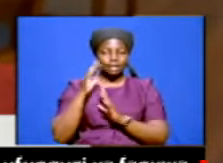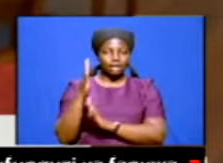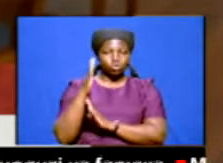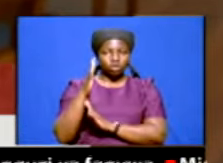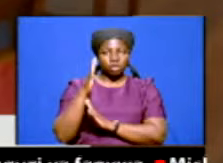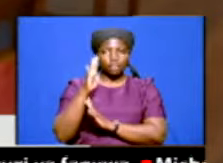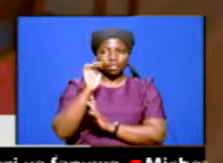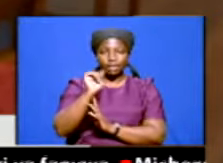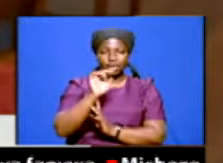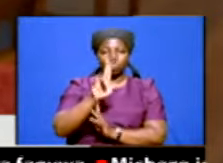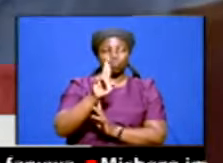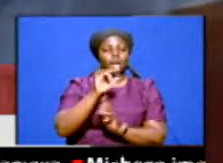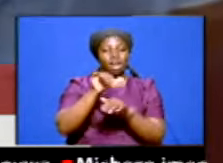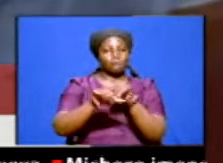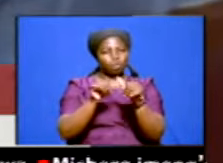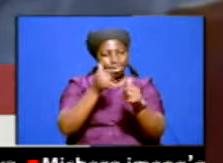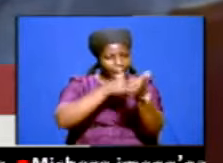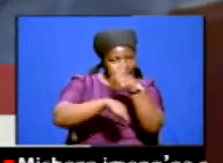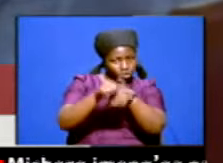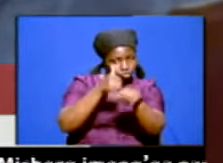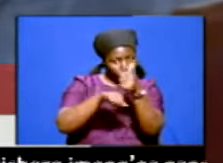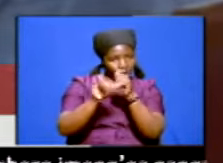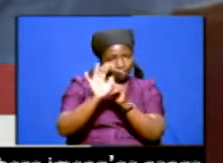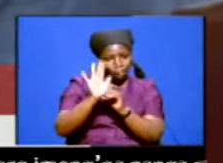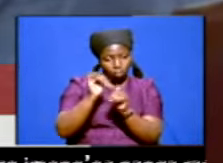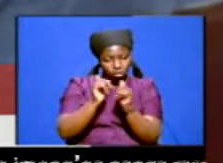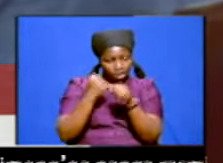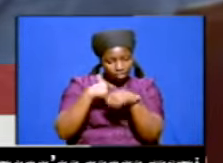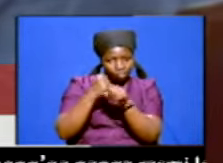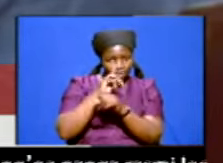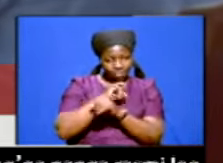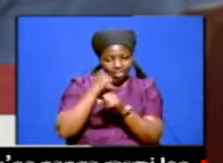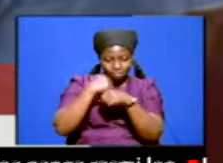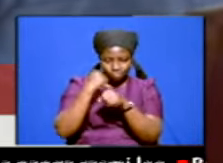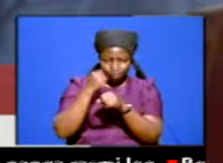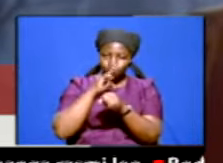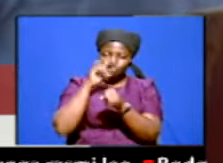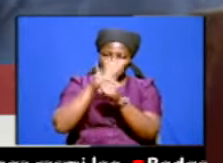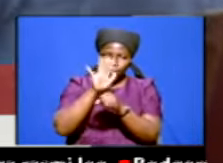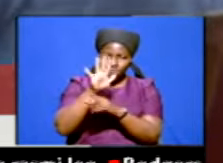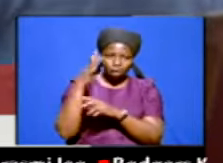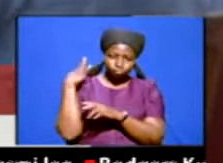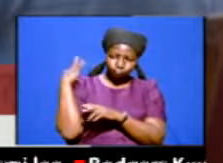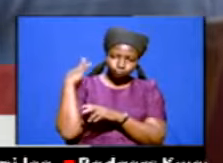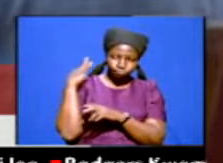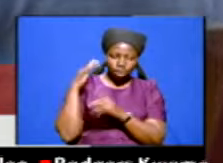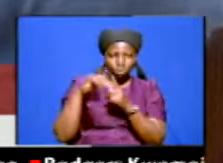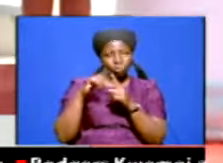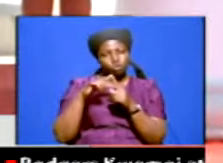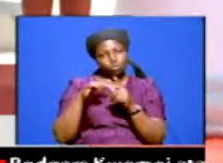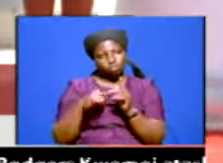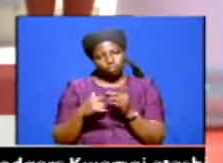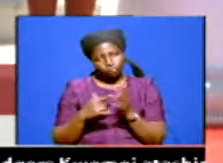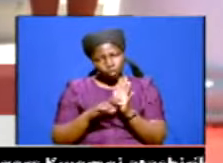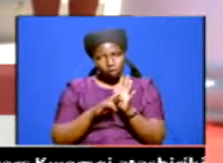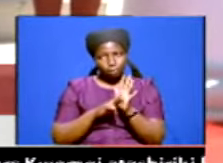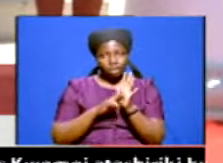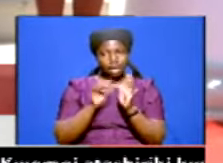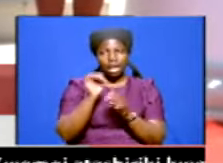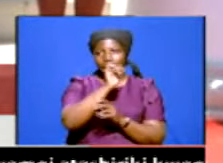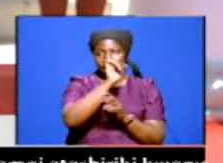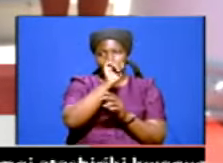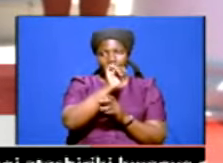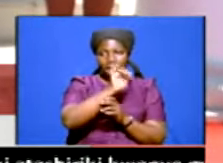kuhusu hatua walizopiga na kuhakikisha kujitolea kwao kuwasilisha ajenda ya Afrika na eneo la Caribbean katika baraza